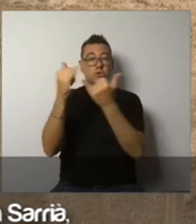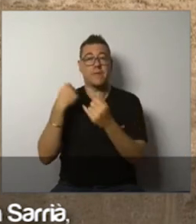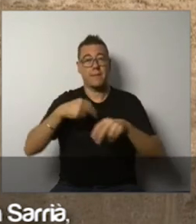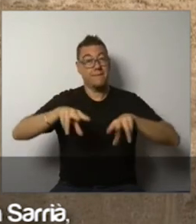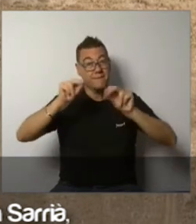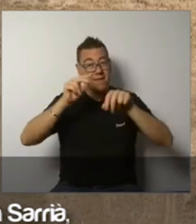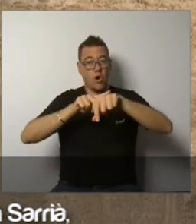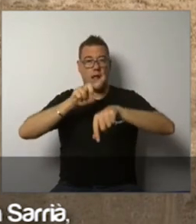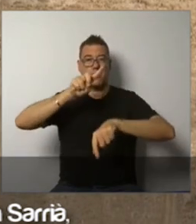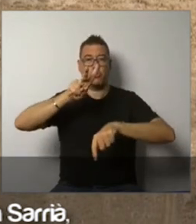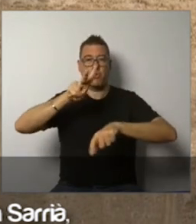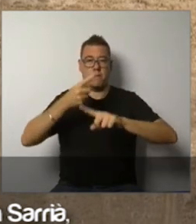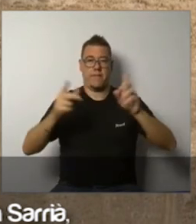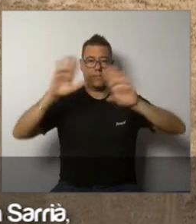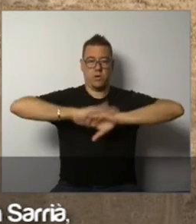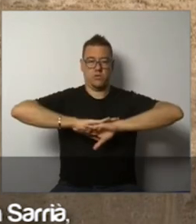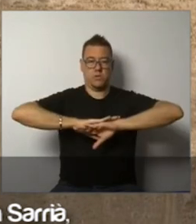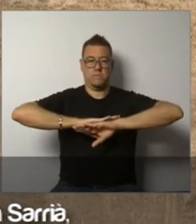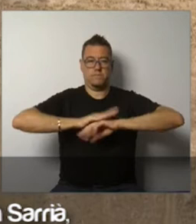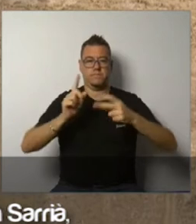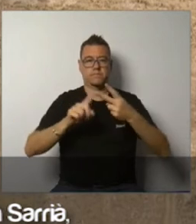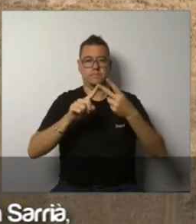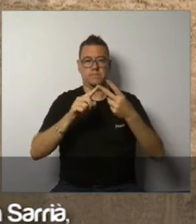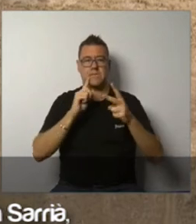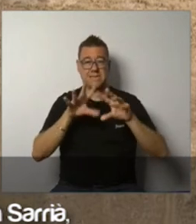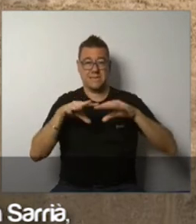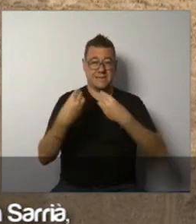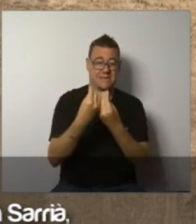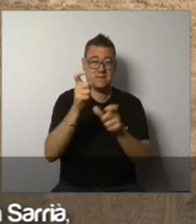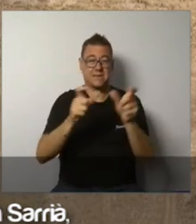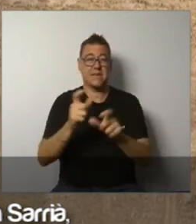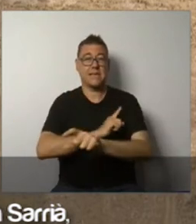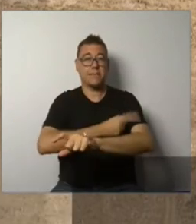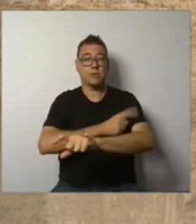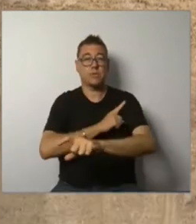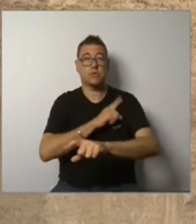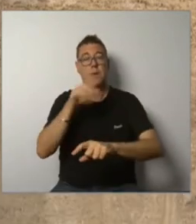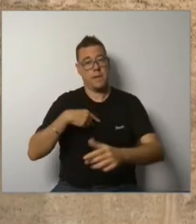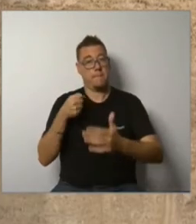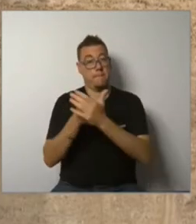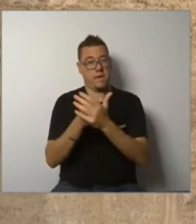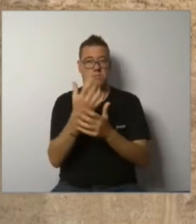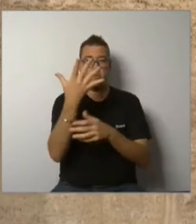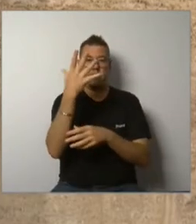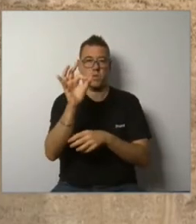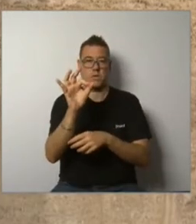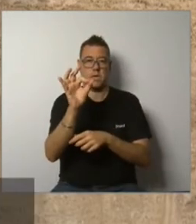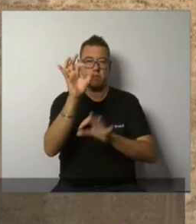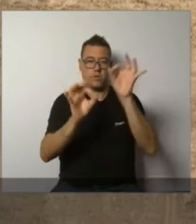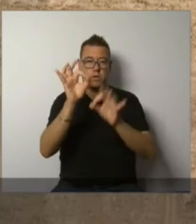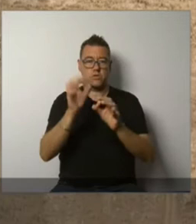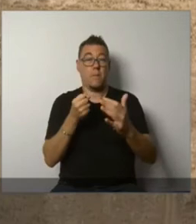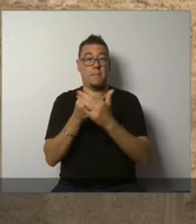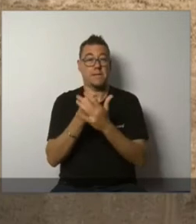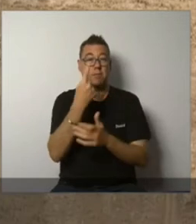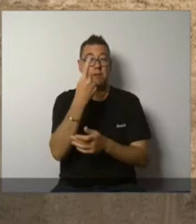8:30. Dos, l'aforament en recintes esportius queda limitat al 50%, amb un màxim de 1.500 persones. Ens estem